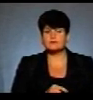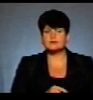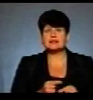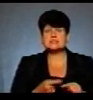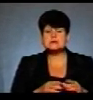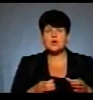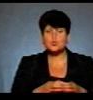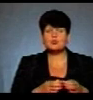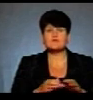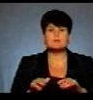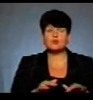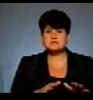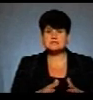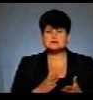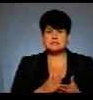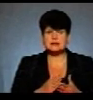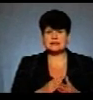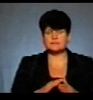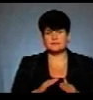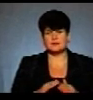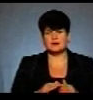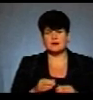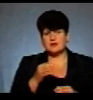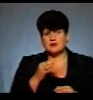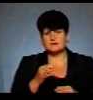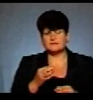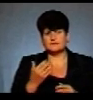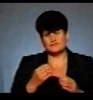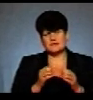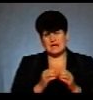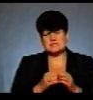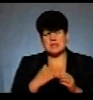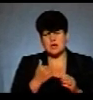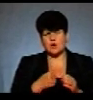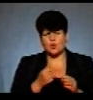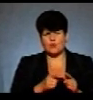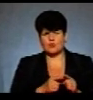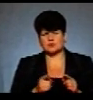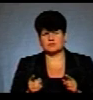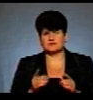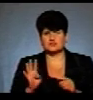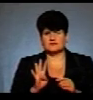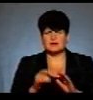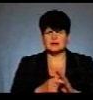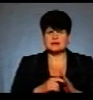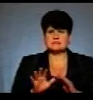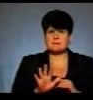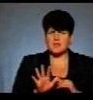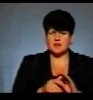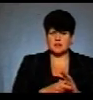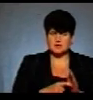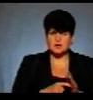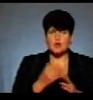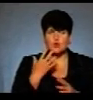Оці групові процеси відбуваються з підліткового віку, раннього підліткового віку, тобто вже в 10 років, це справді там 4 клас, 5,